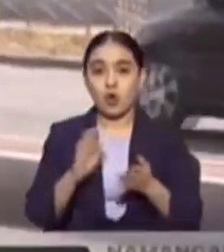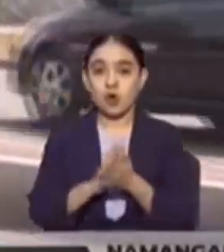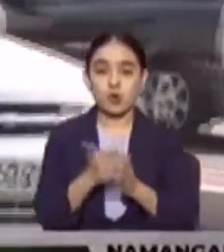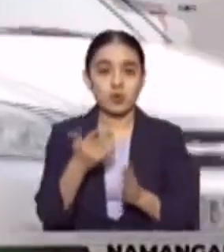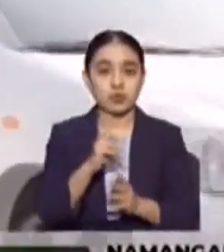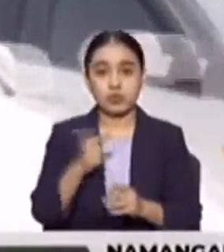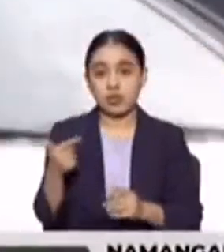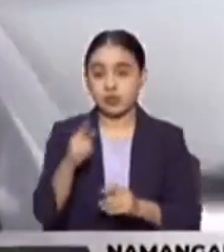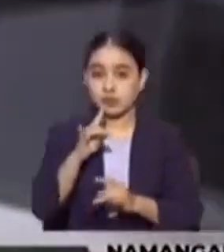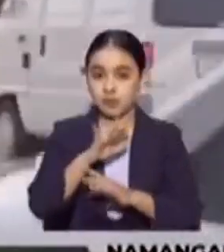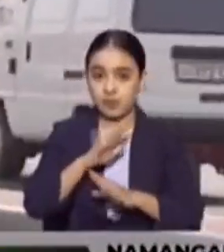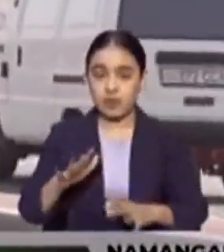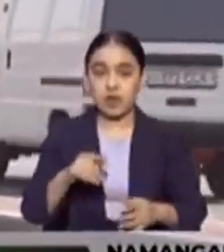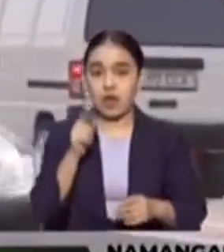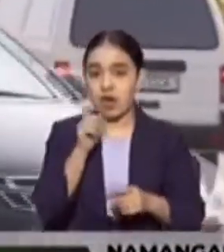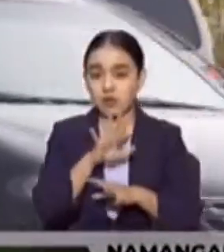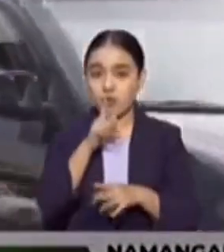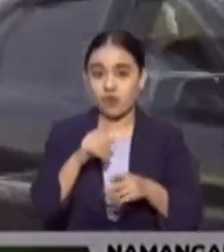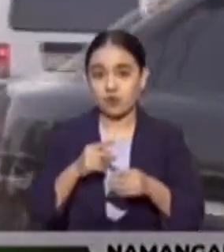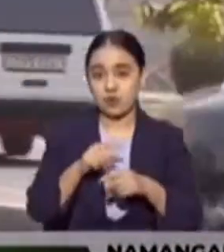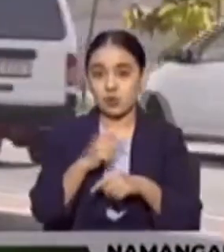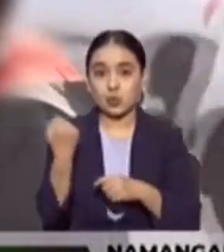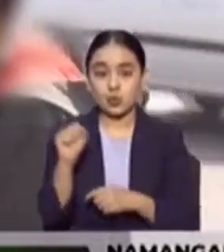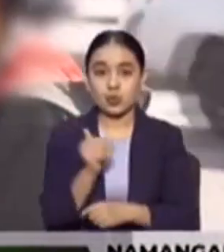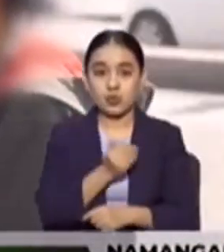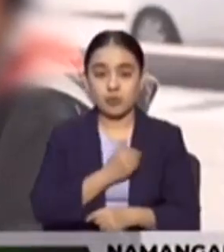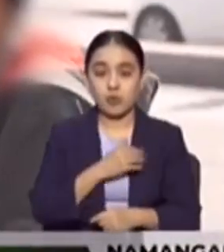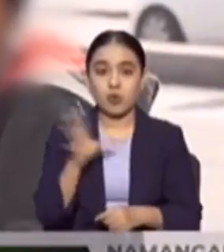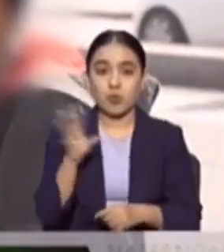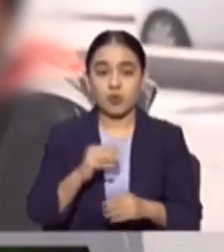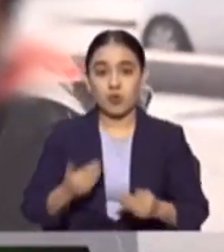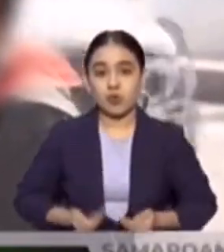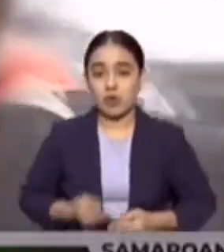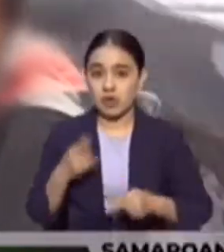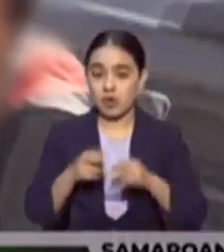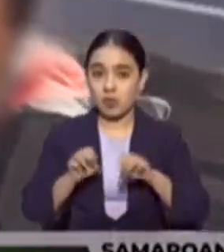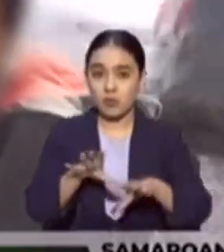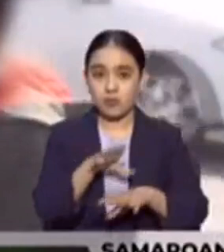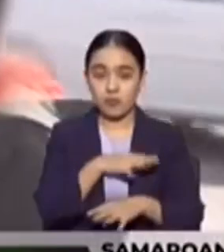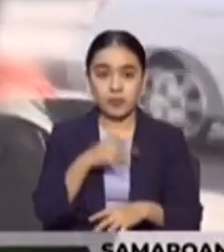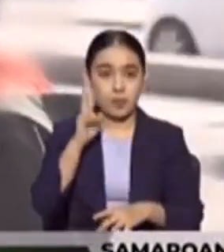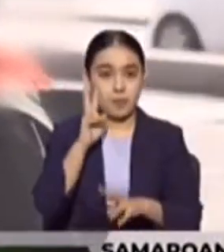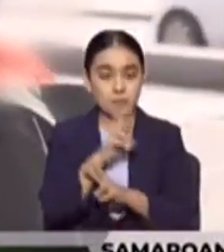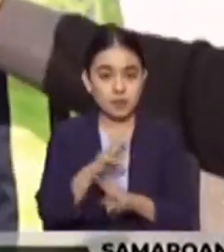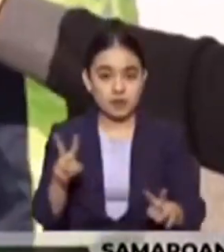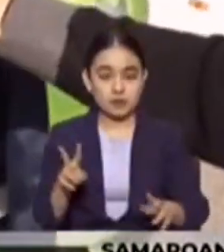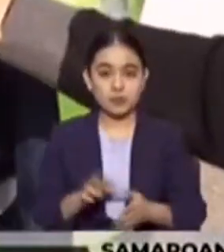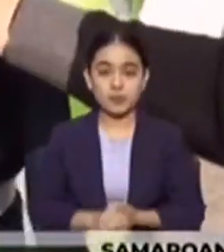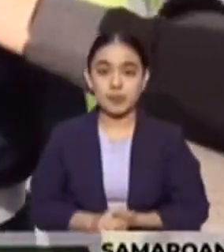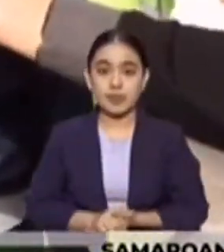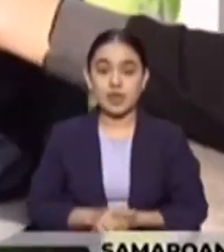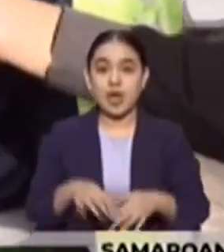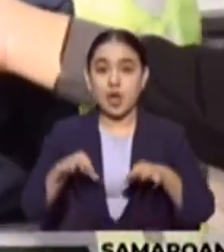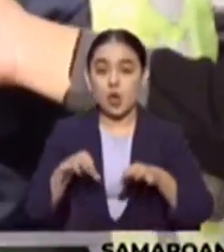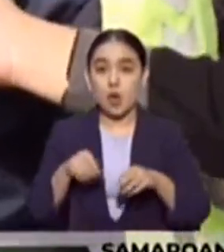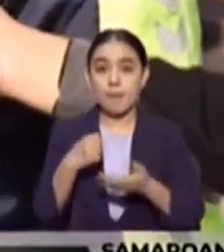hech kim kafolatlamaydi. Arzimagan vaqtdan yutmoqchi bo'lganlar butun umriga yakun yasashi mumkinligini ham bilib bo'lmaydi. Bunga